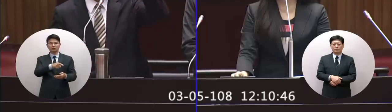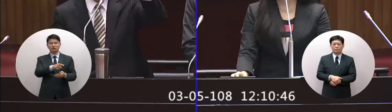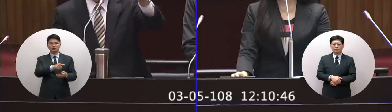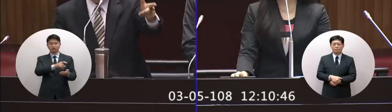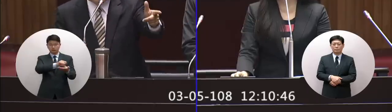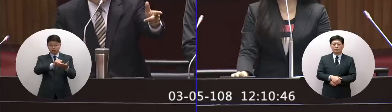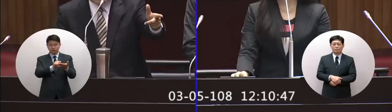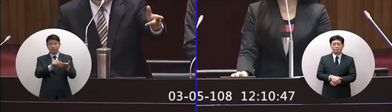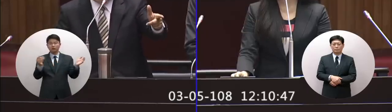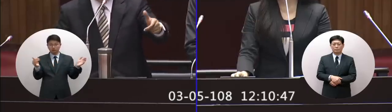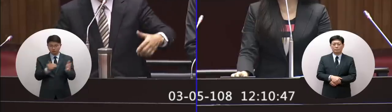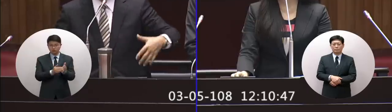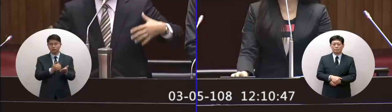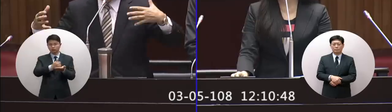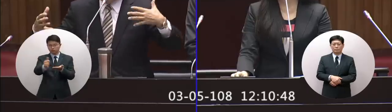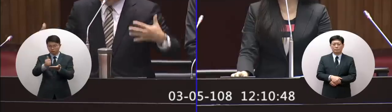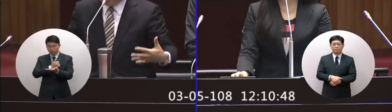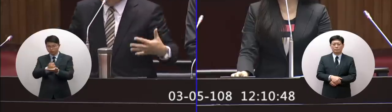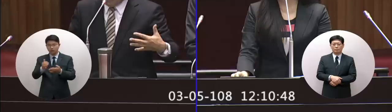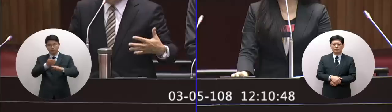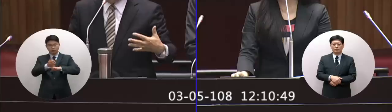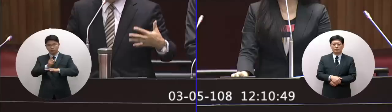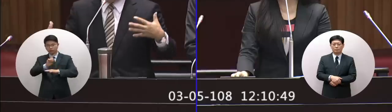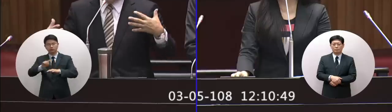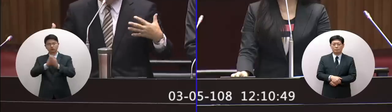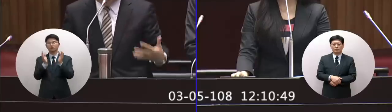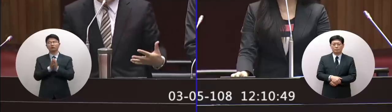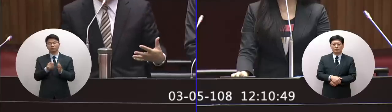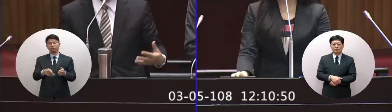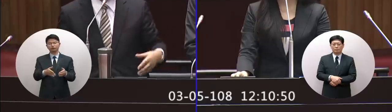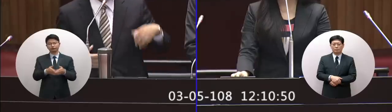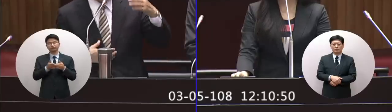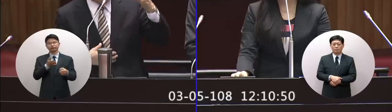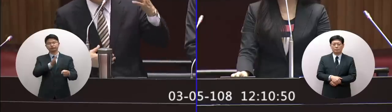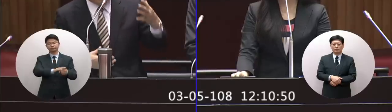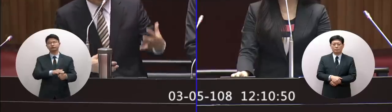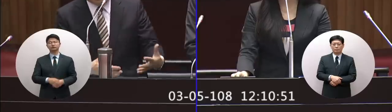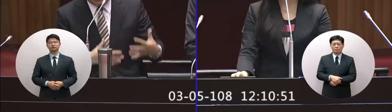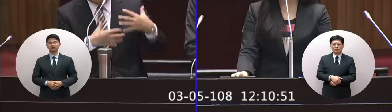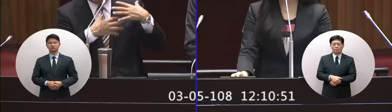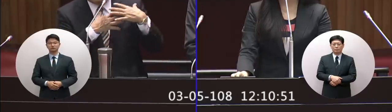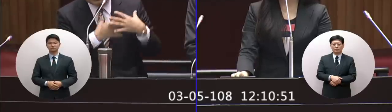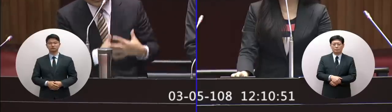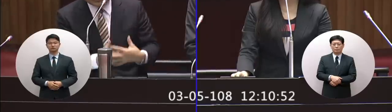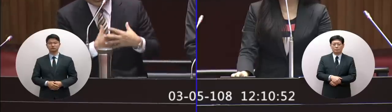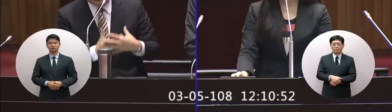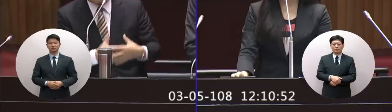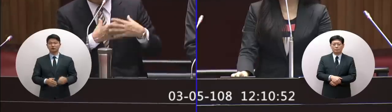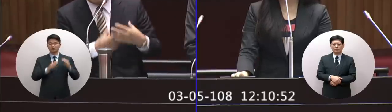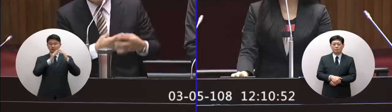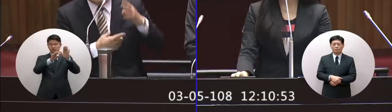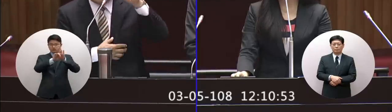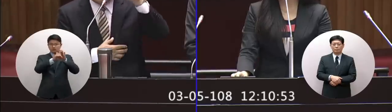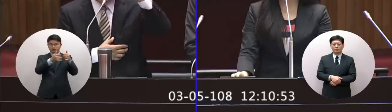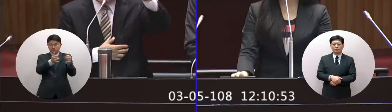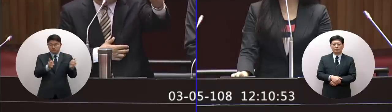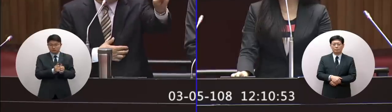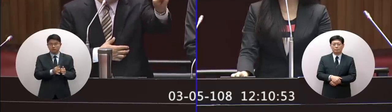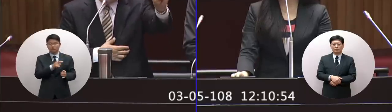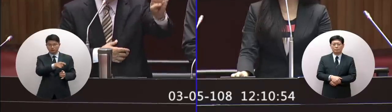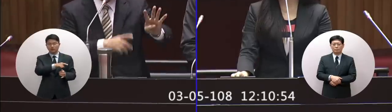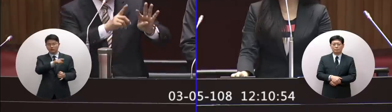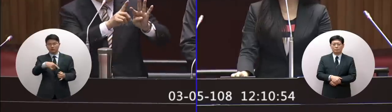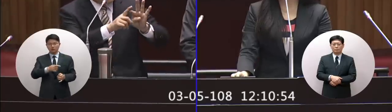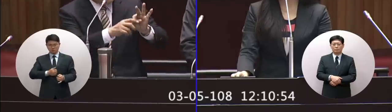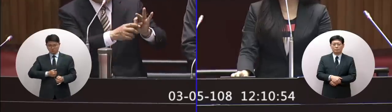等。这样，都兰部落的族人，他们不但实际管理营运这个